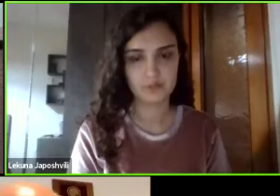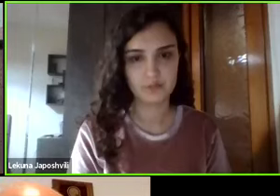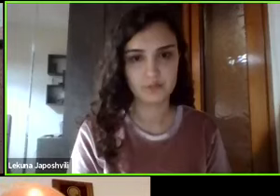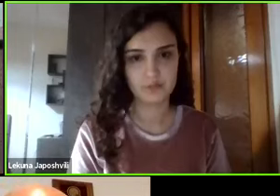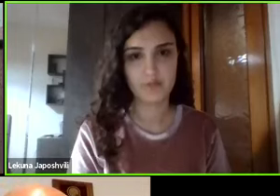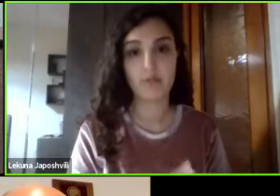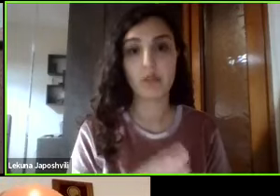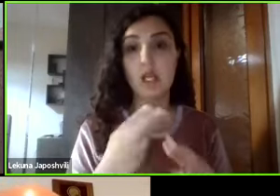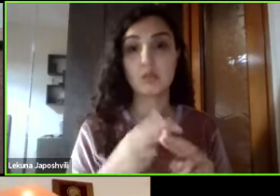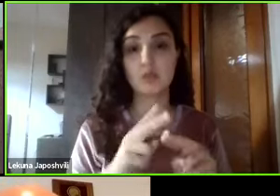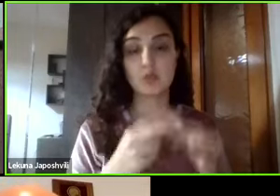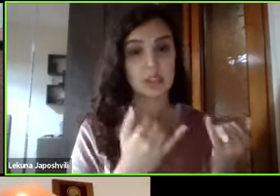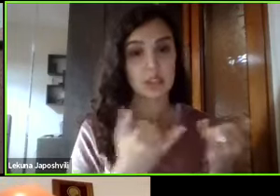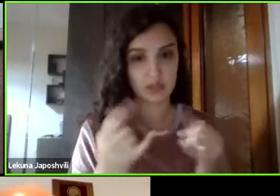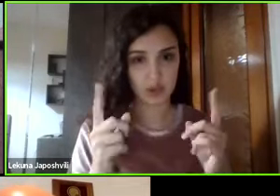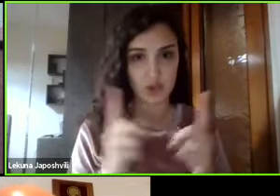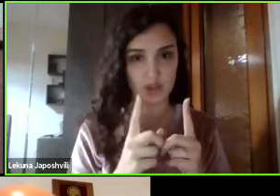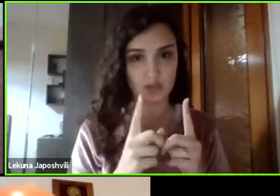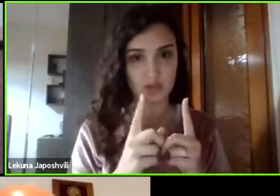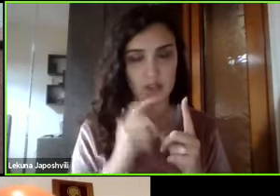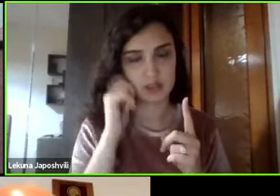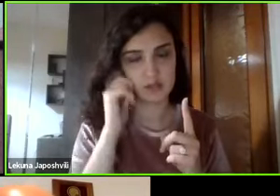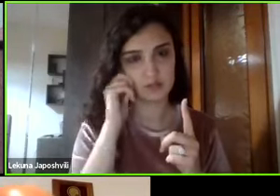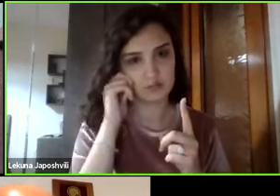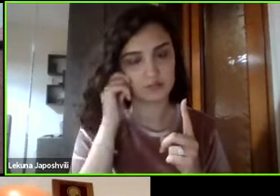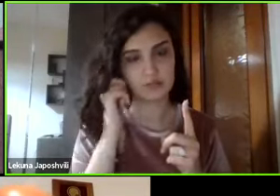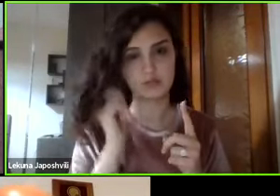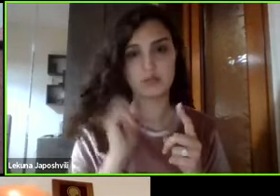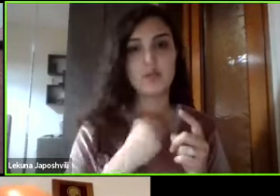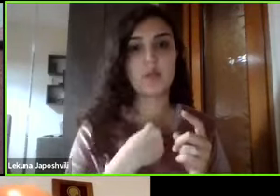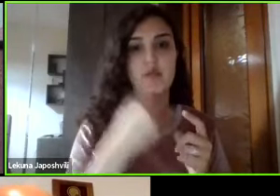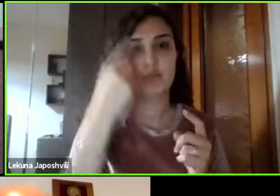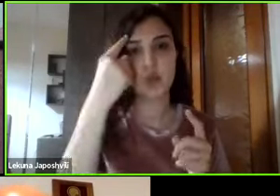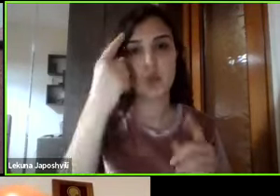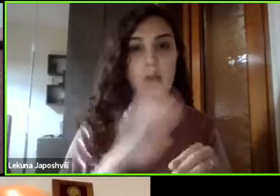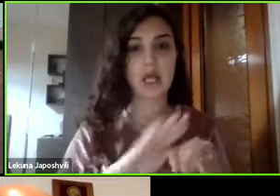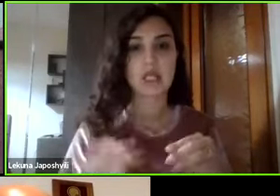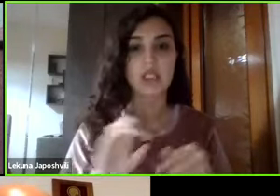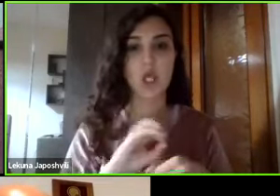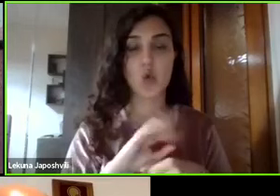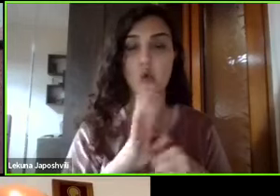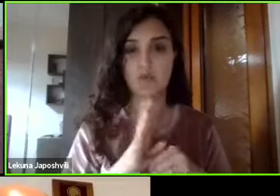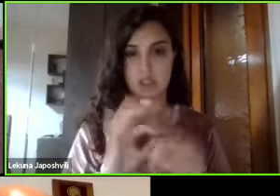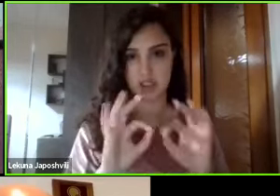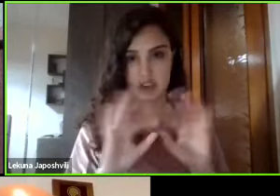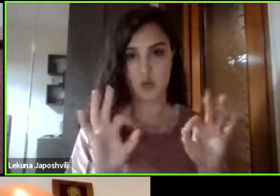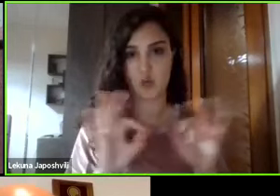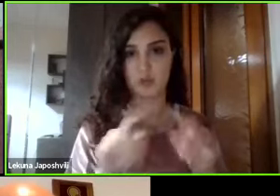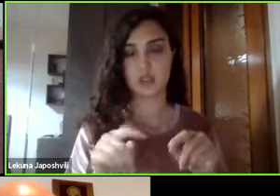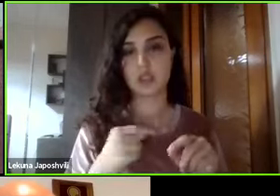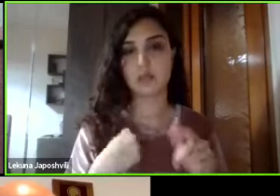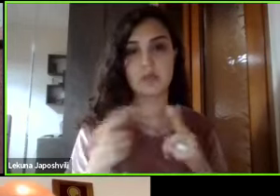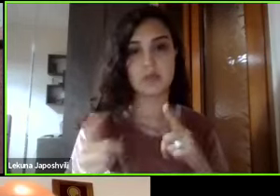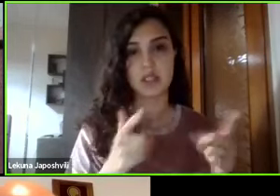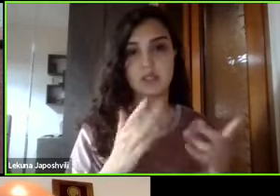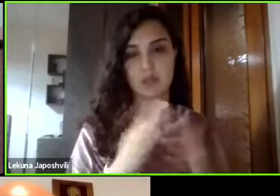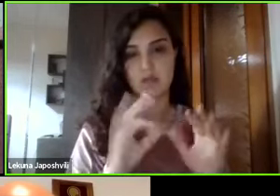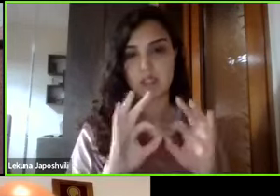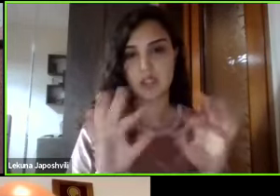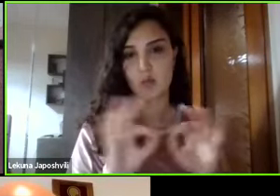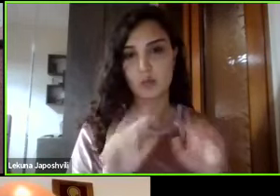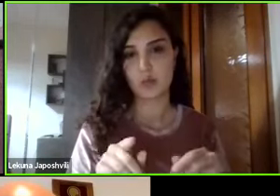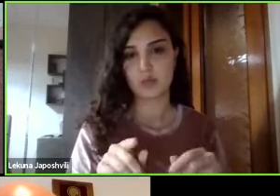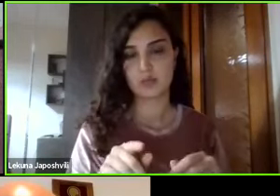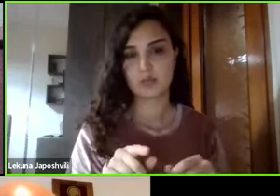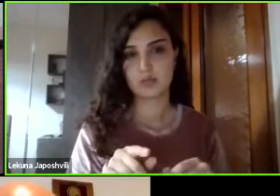ამიტომაც დღევანდელი შეხვედრაც მე ვფიქრობ გარდა COVID ინფექციაზე საუბრისა, მე მზათვა რომ ვისაუბრო